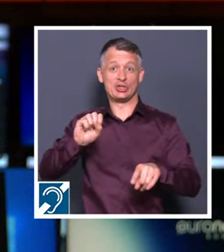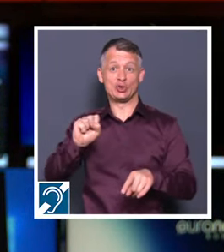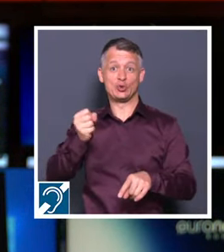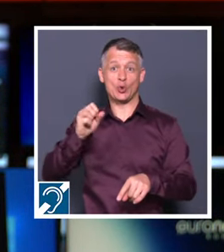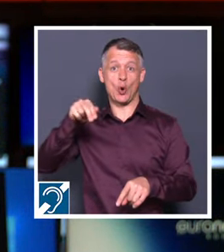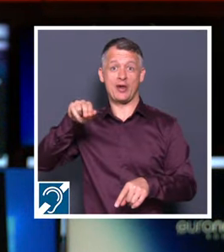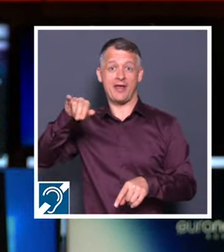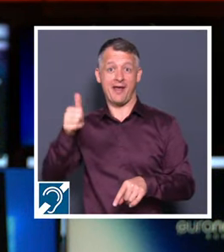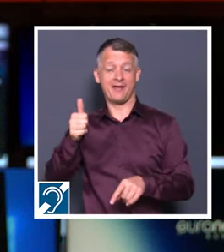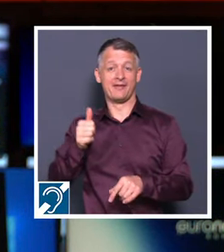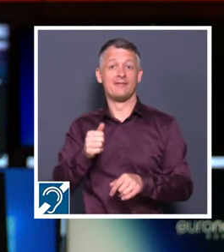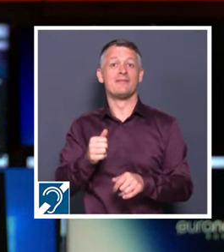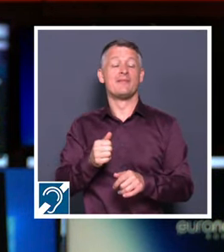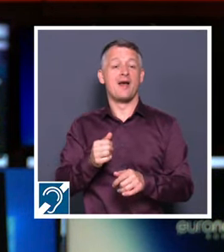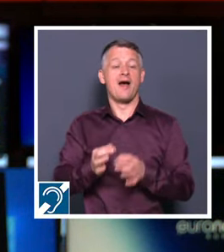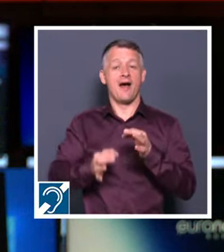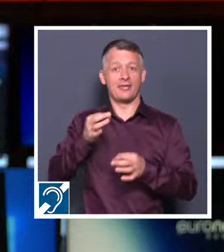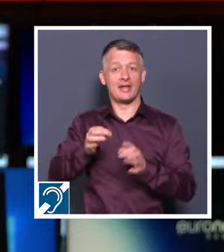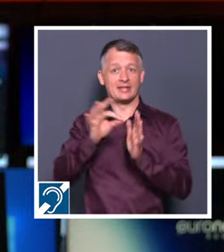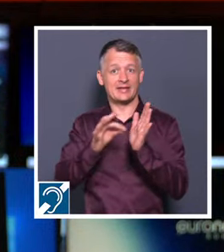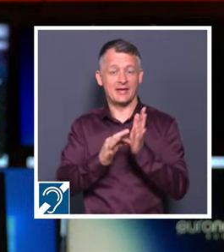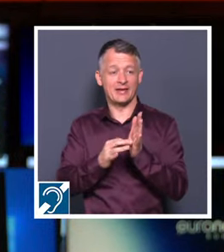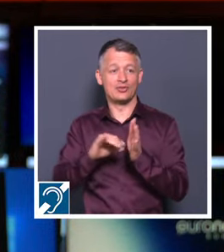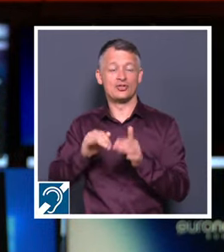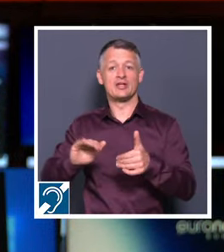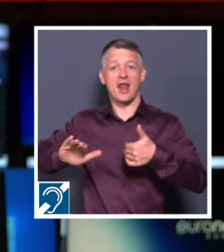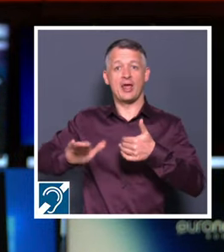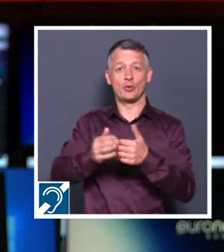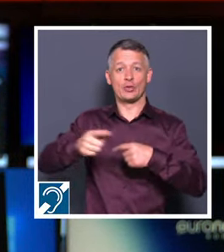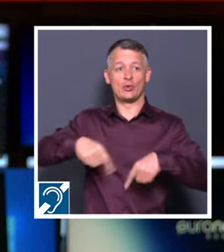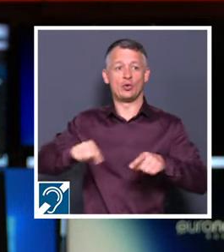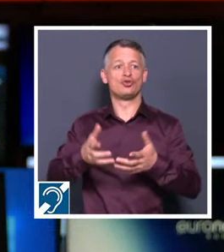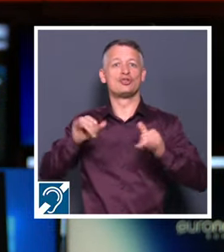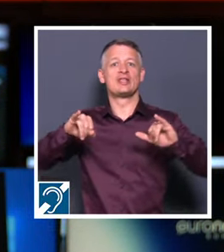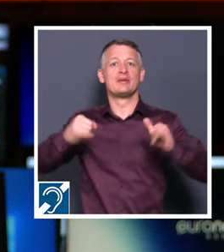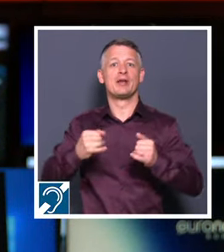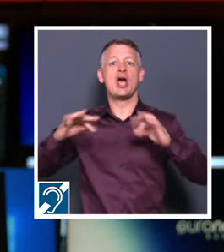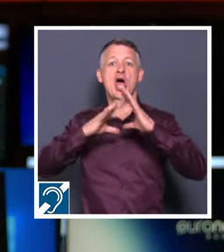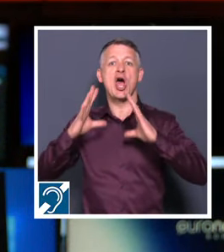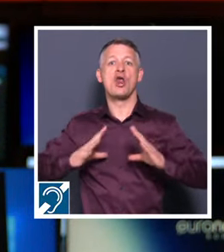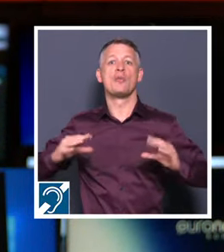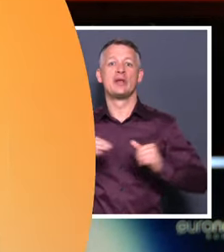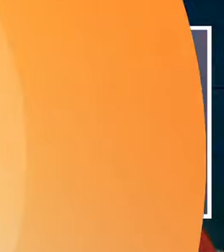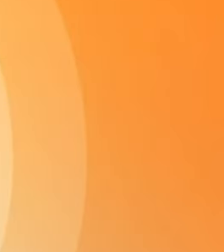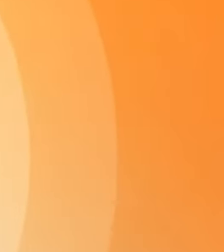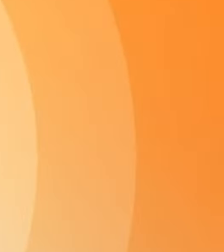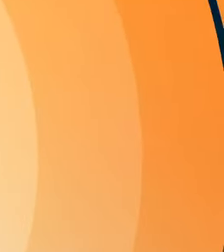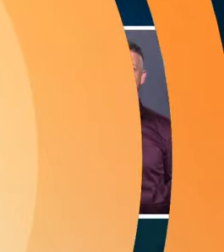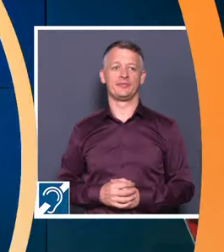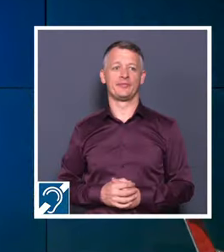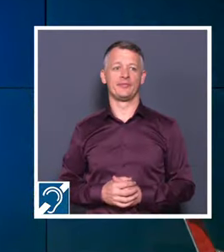ni se alătură cu detalii. Bine te-am regăsit, Sonia. Care e situația în România?